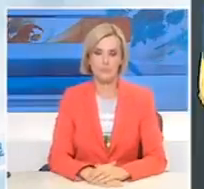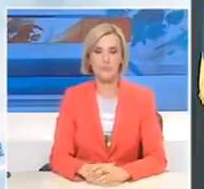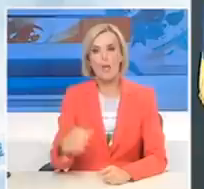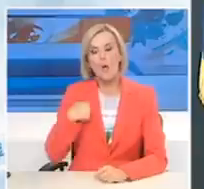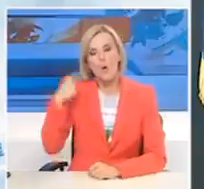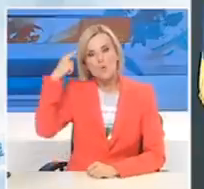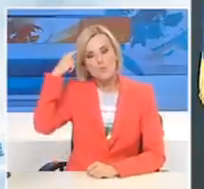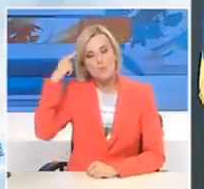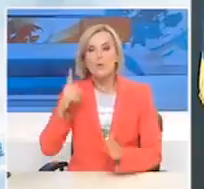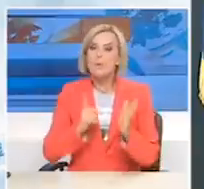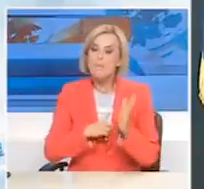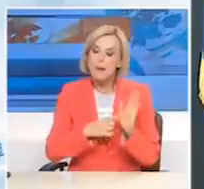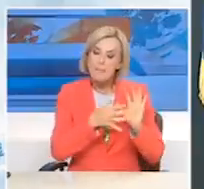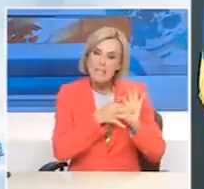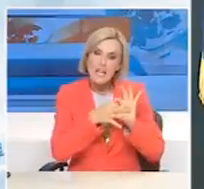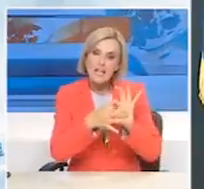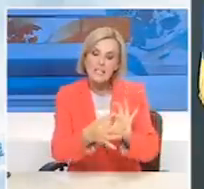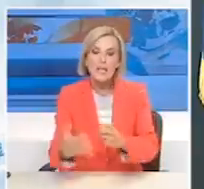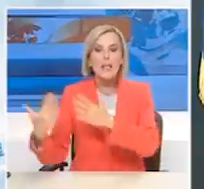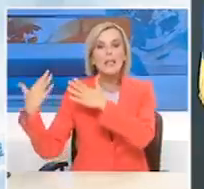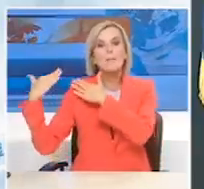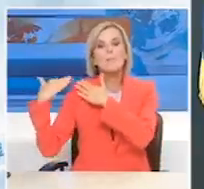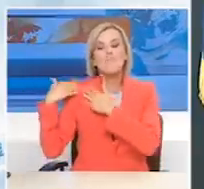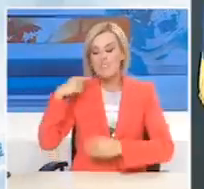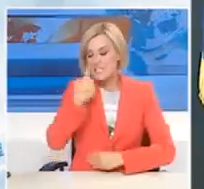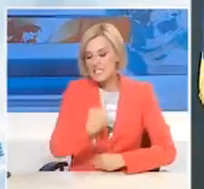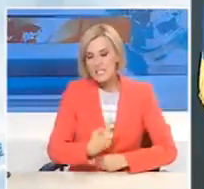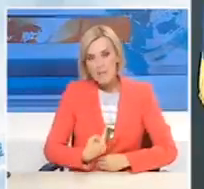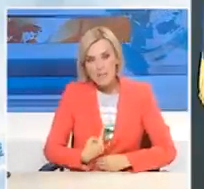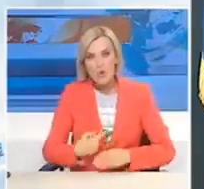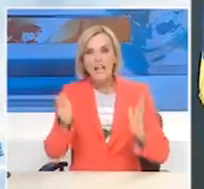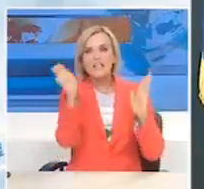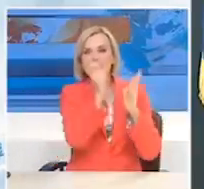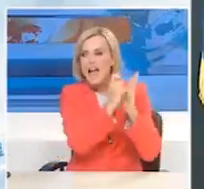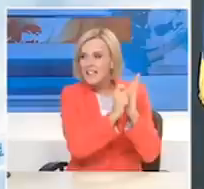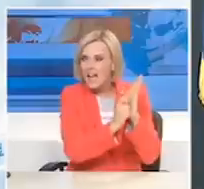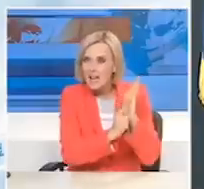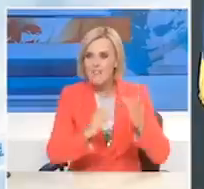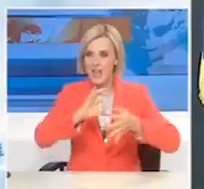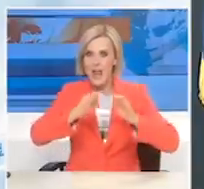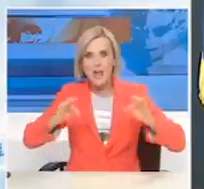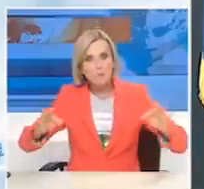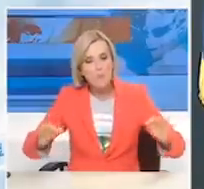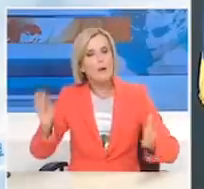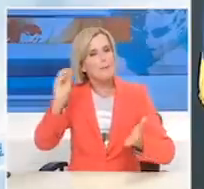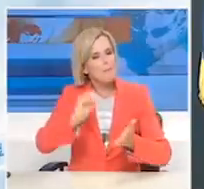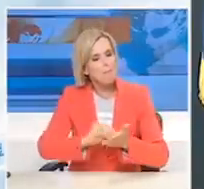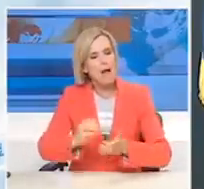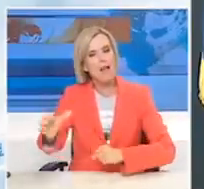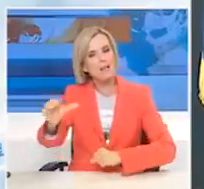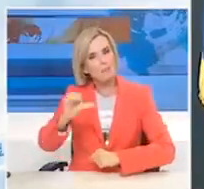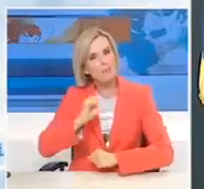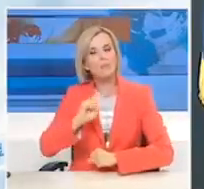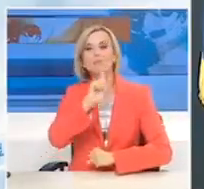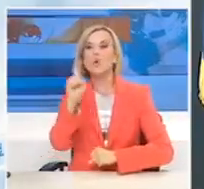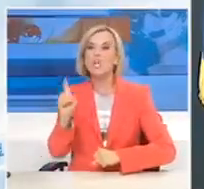Νομίζω ότι πρέπει να συνεχίσουμε με υπεύθυνη συμπεριφορά και με συνεχή καταγραφή των δεδομένων μας, να προσπαθούμε να επανέλθουμε στην μερική κανονικότητα.